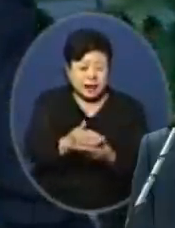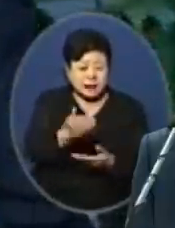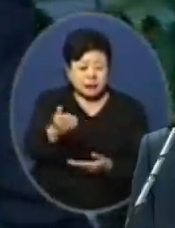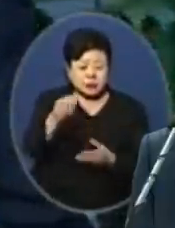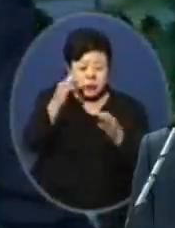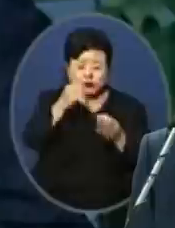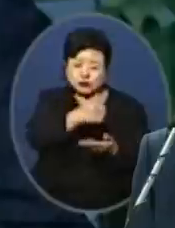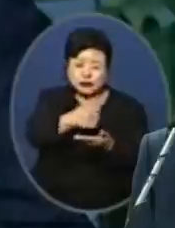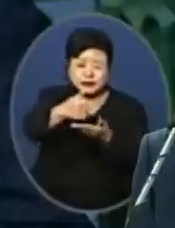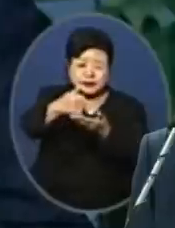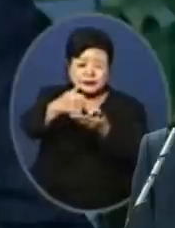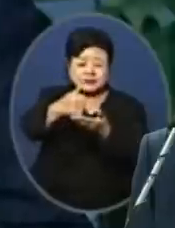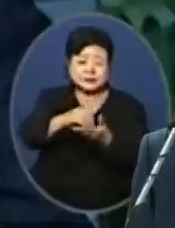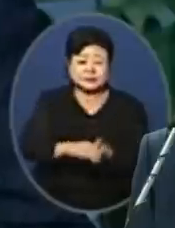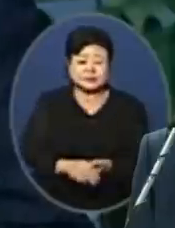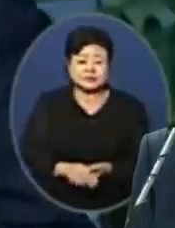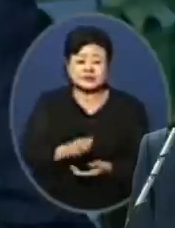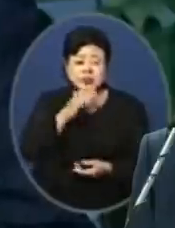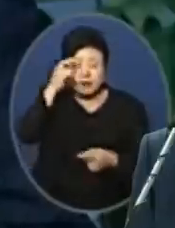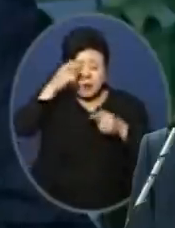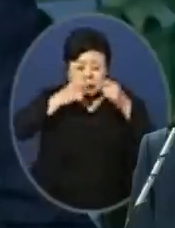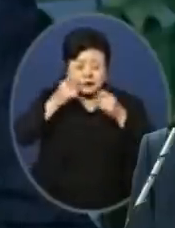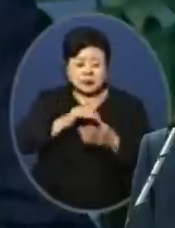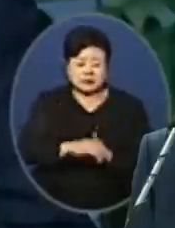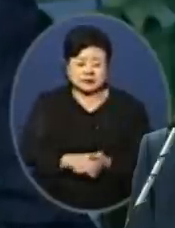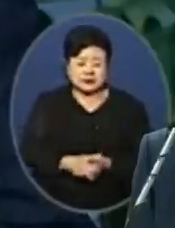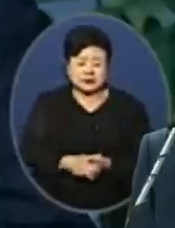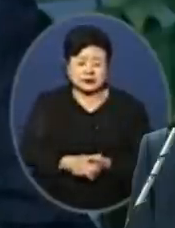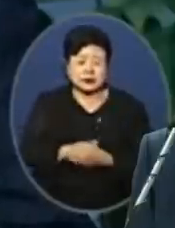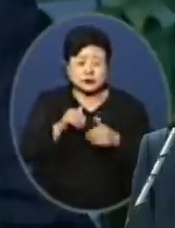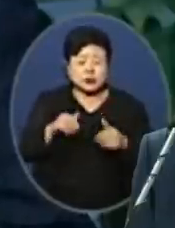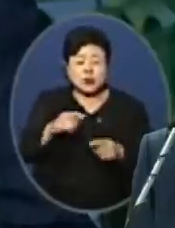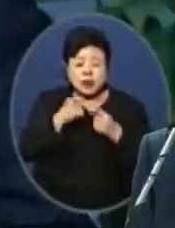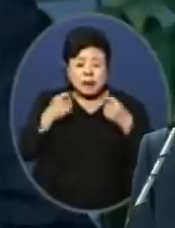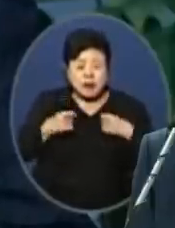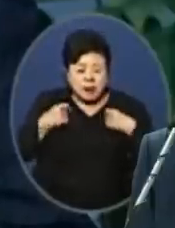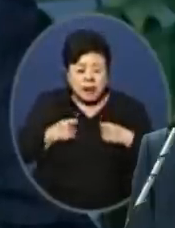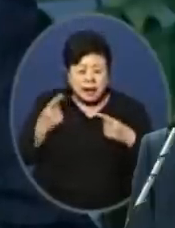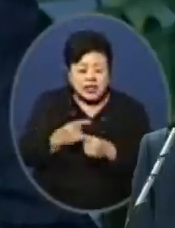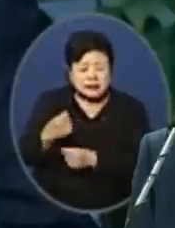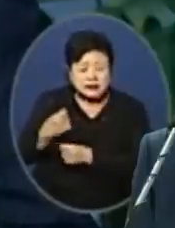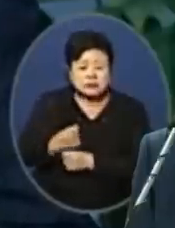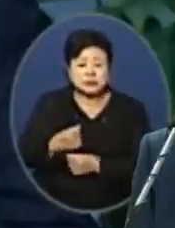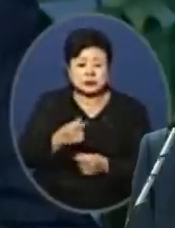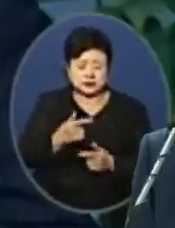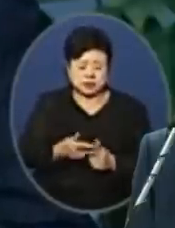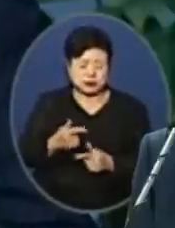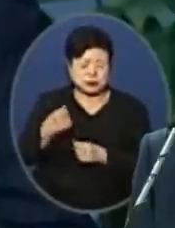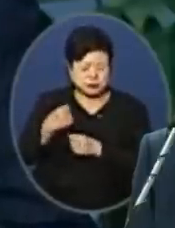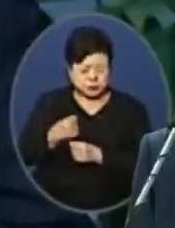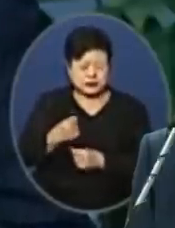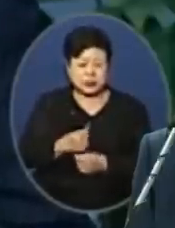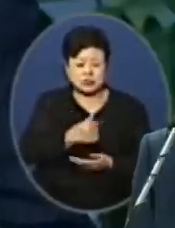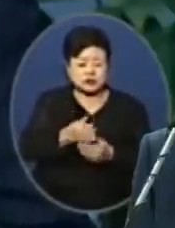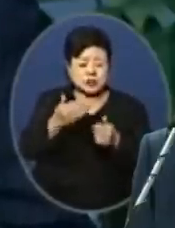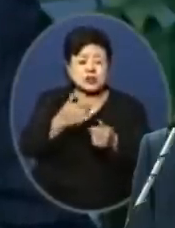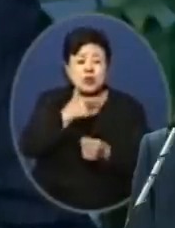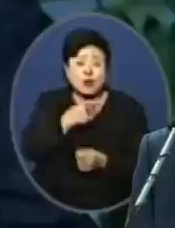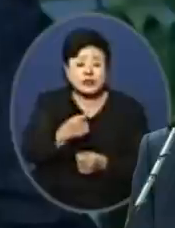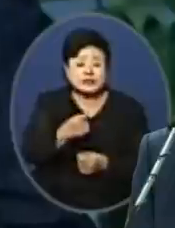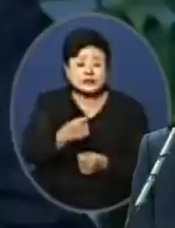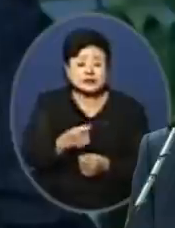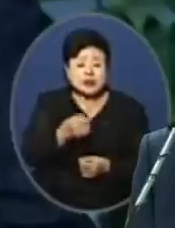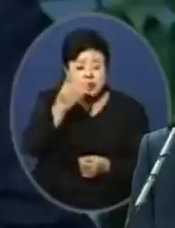여러분을 보고 주님이 얼마나 슬퍼했기에 그 종의 멍에를 대신 짊어졌을까요? 주님께서 원하시는